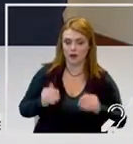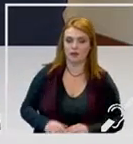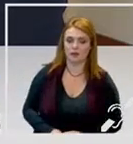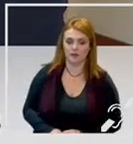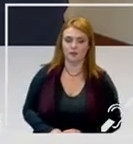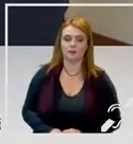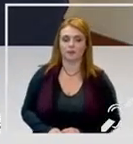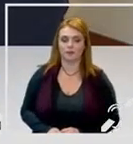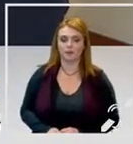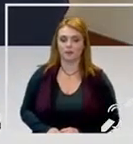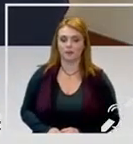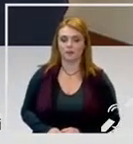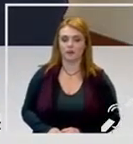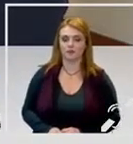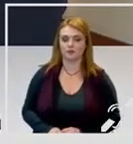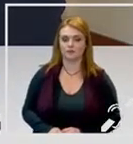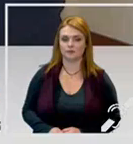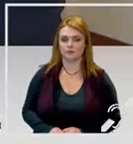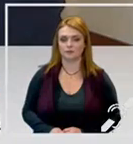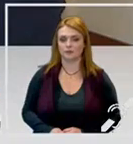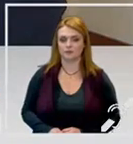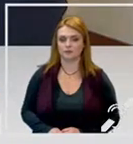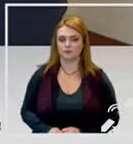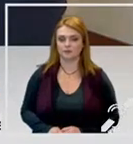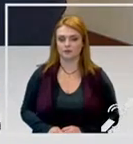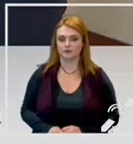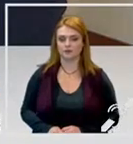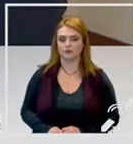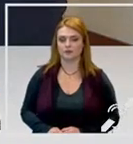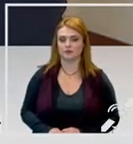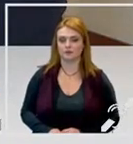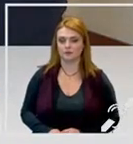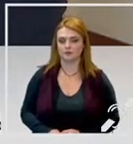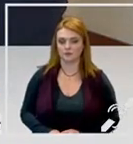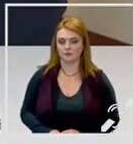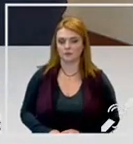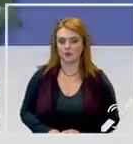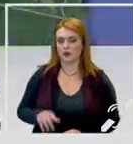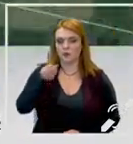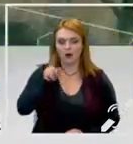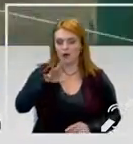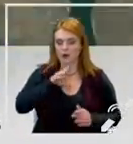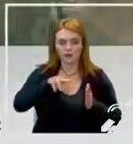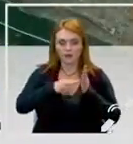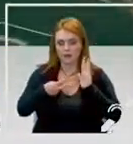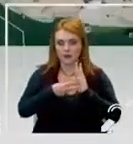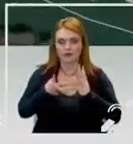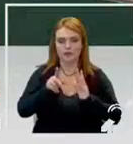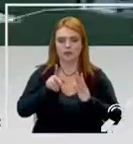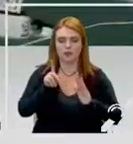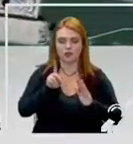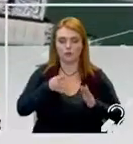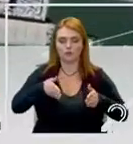din piatră cu care să asigure inclusiv traversarea mașinilor grele. În 2022,